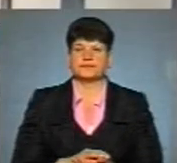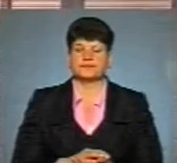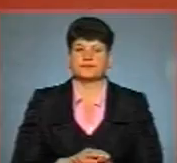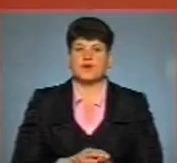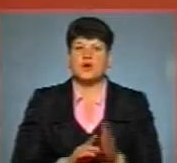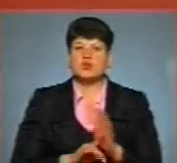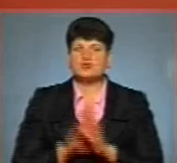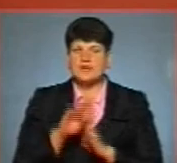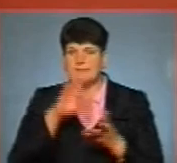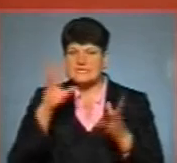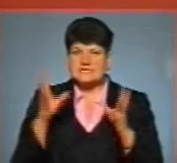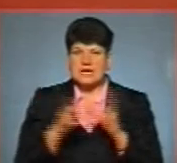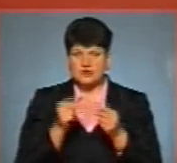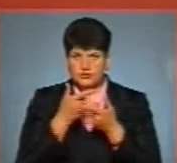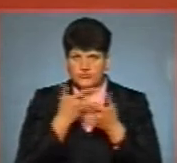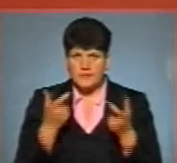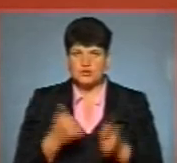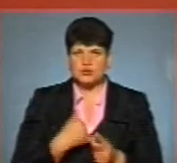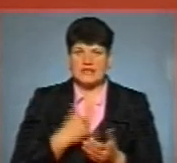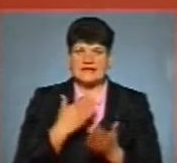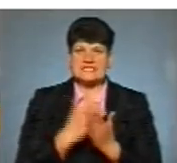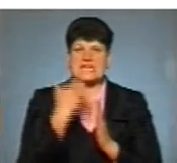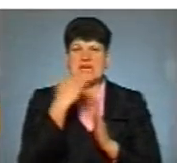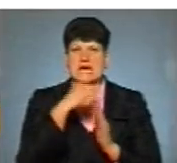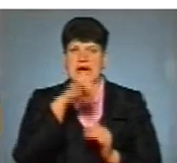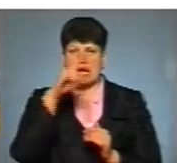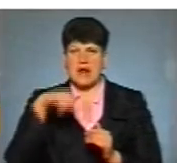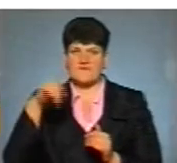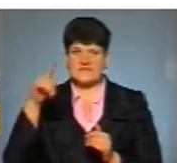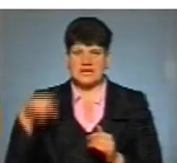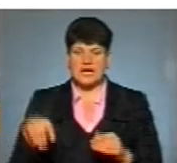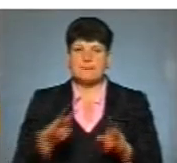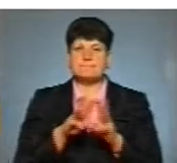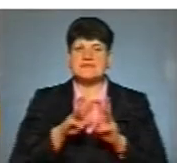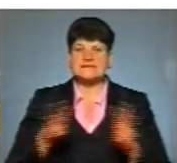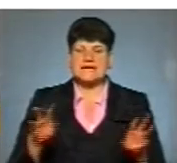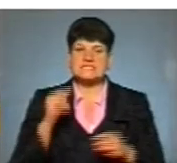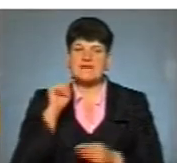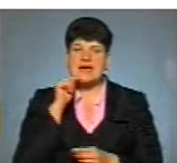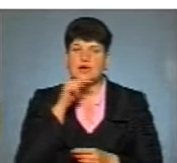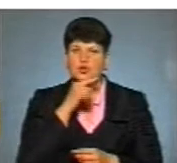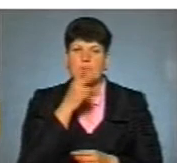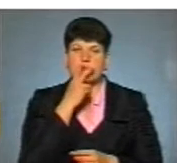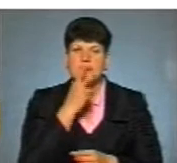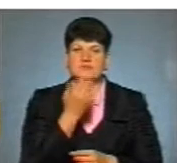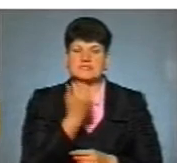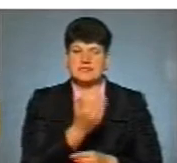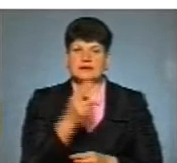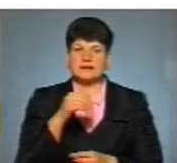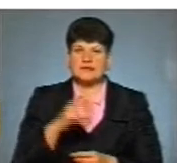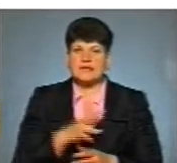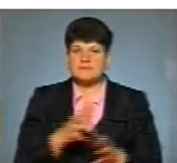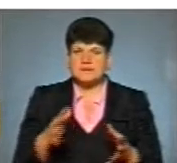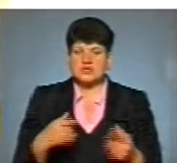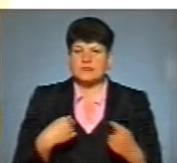Розпочнемо із такої загальнішої інформації. В нас є графіка Міністерства економіки. Бачимо, з їхніми даними найбільше